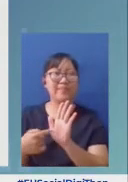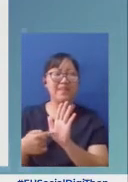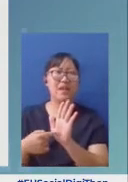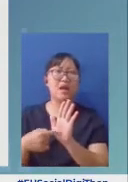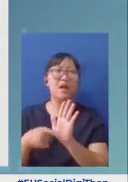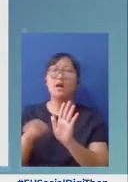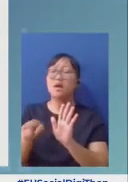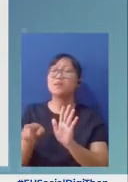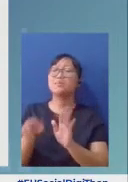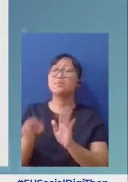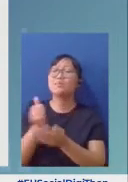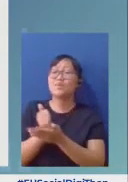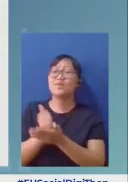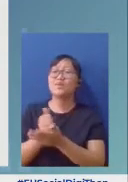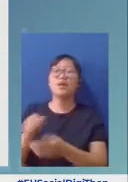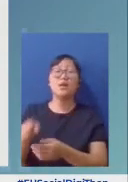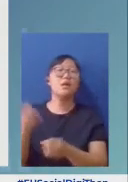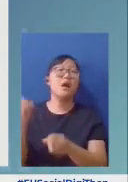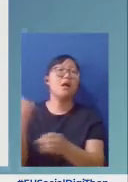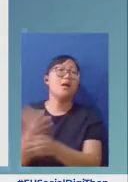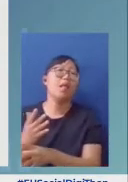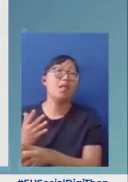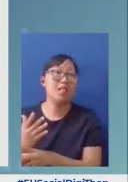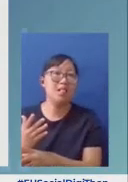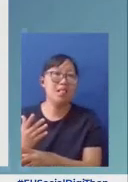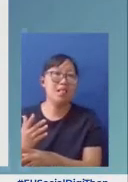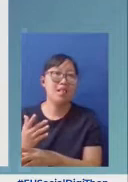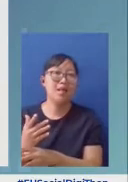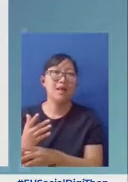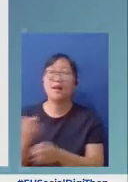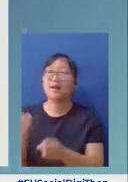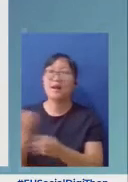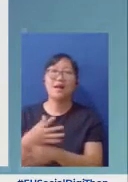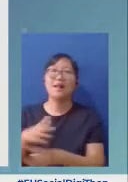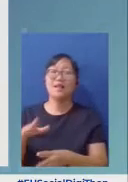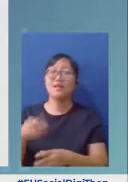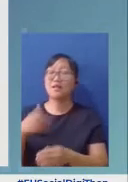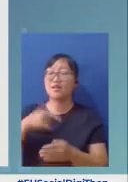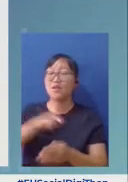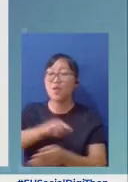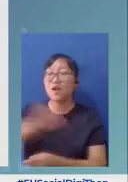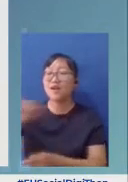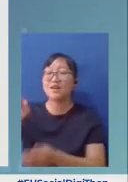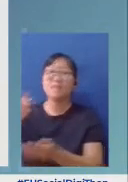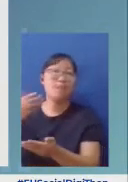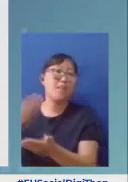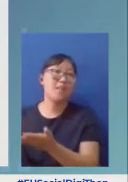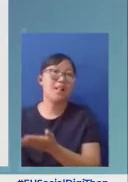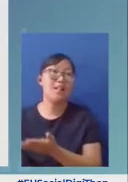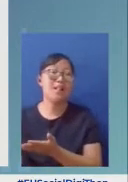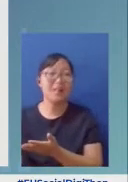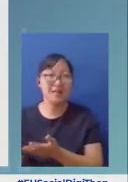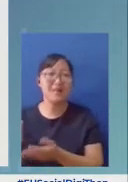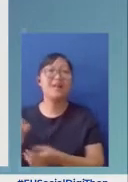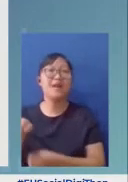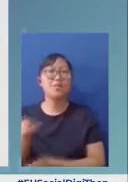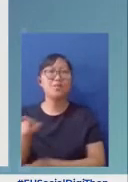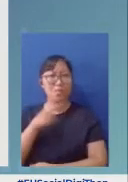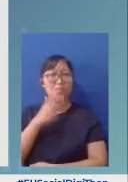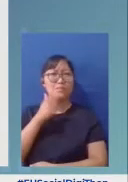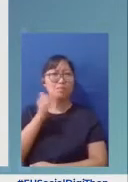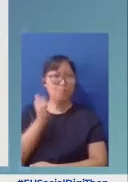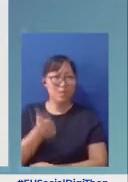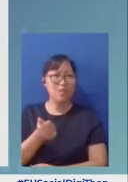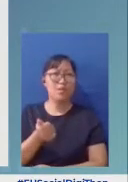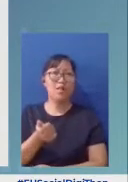banget. Akhirnya dia gagal dan gak jadi pergi ke luar negeri. Nah itu adik-adik ya, itu betul-betul terjadi. Case-nya beda tapi kurang